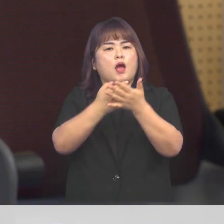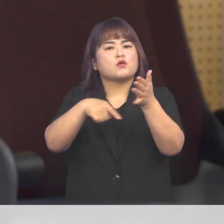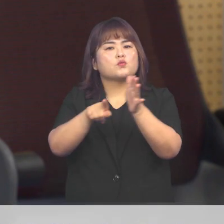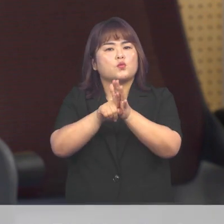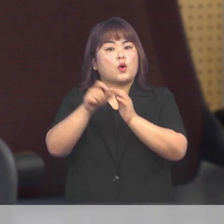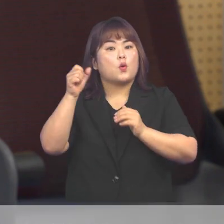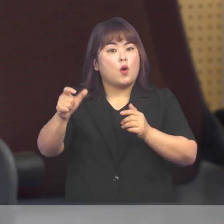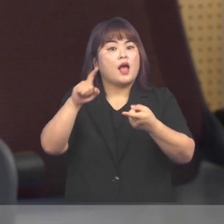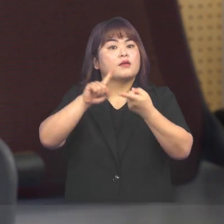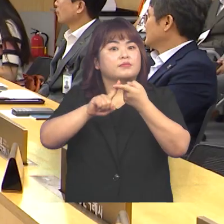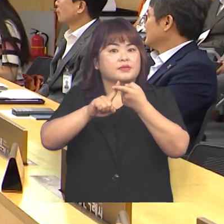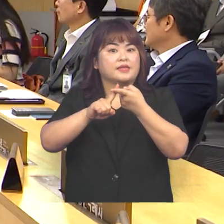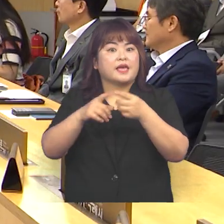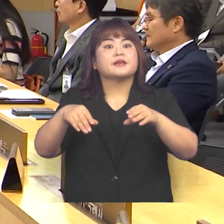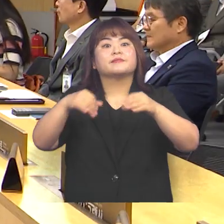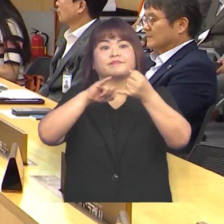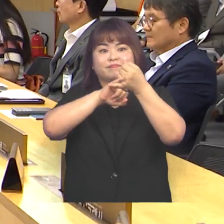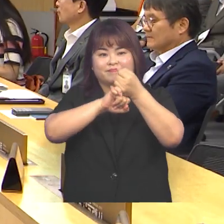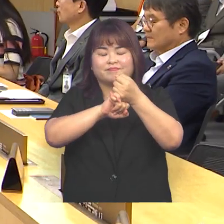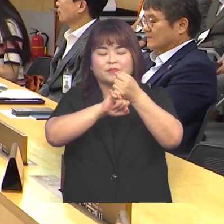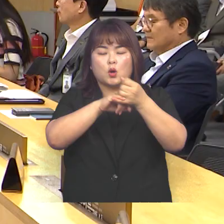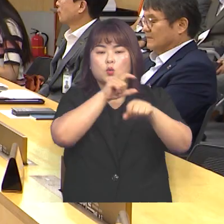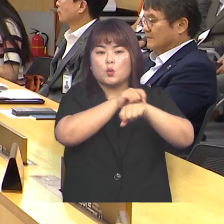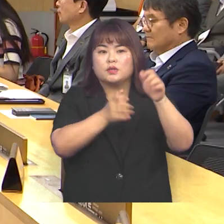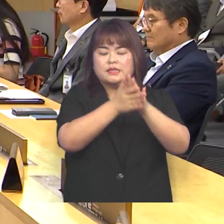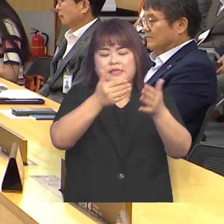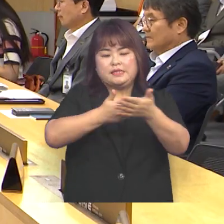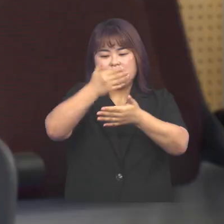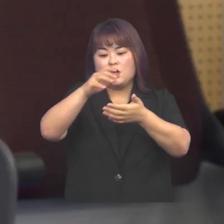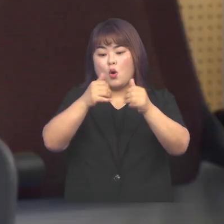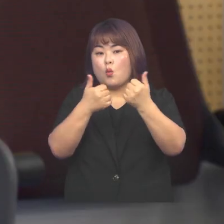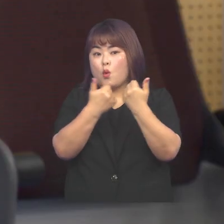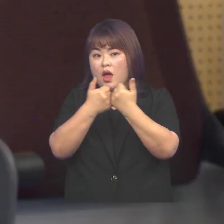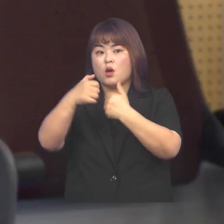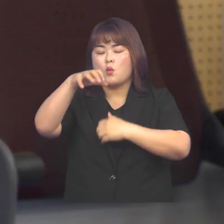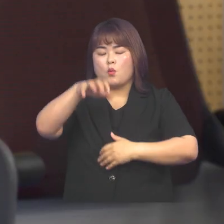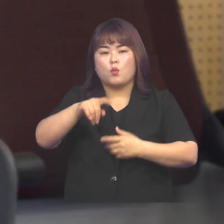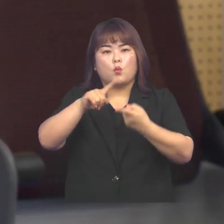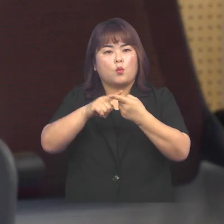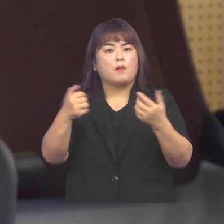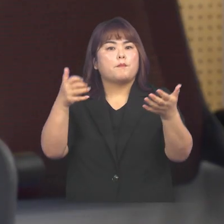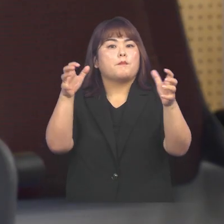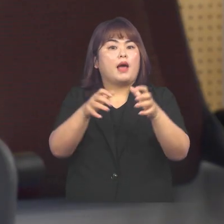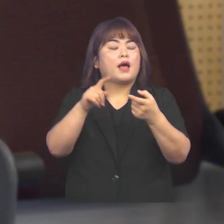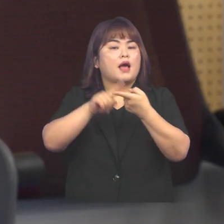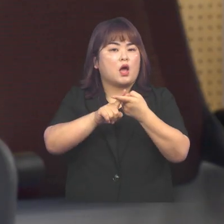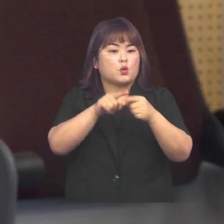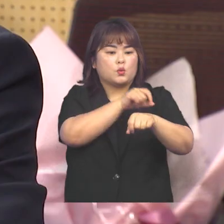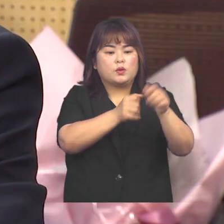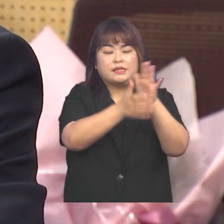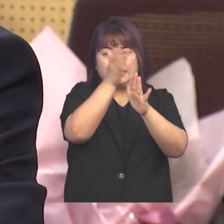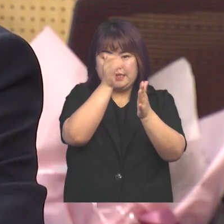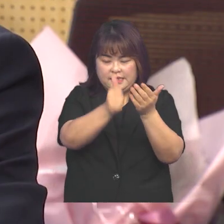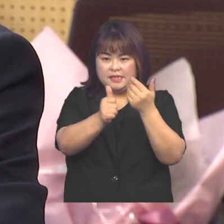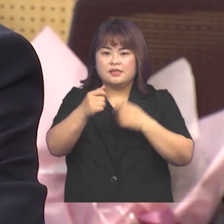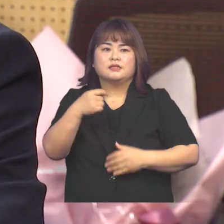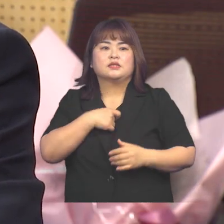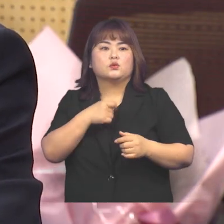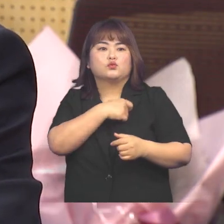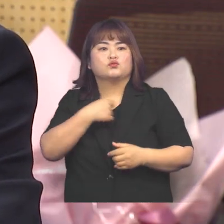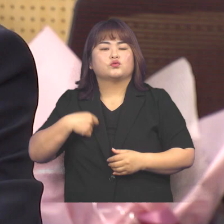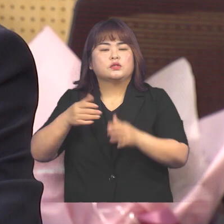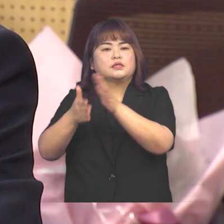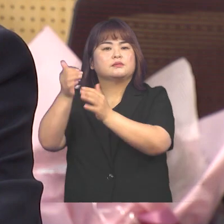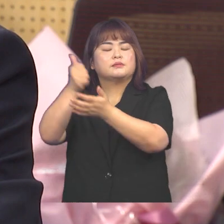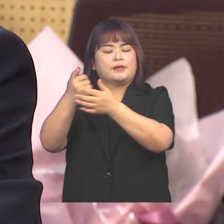나가기로 약속했습니다. 시청 영상회의실에서 열린 협약식에는 이상일 용인특례시장, 리란샹 중국 태안시장 등